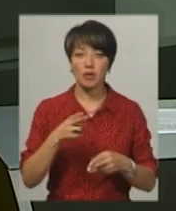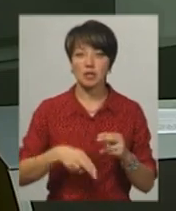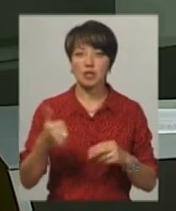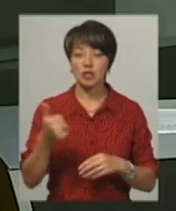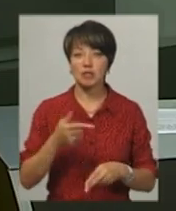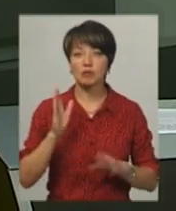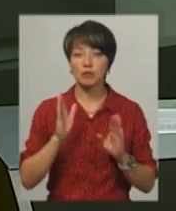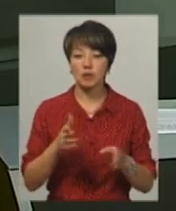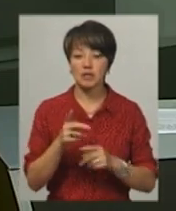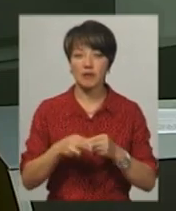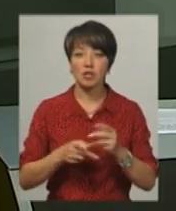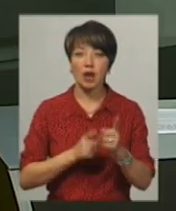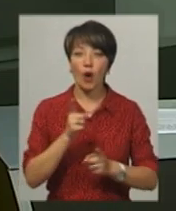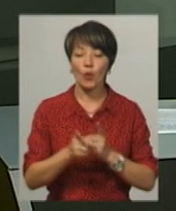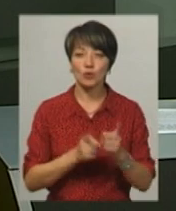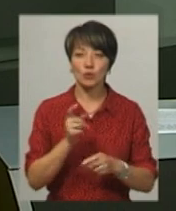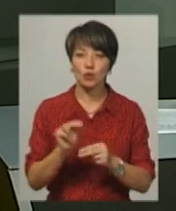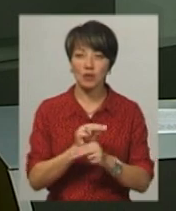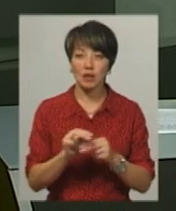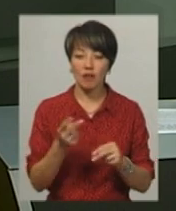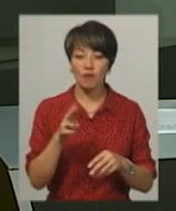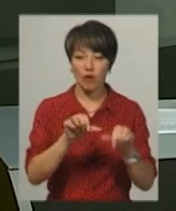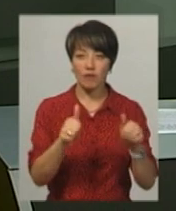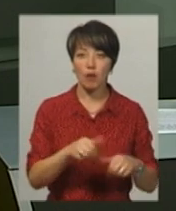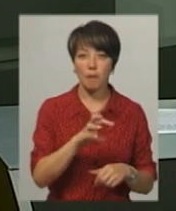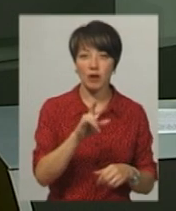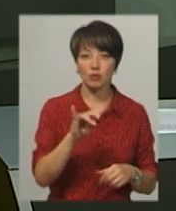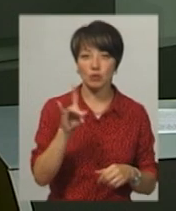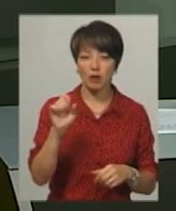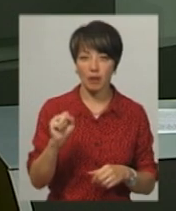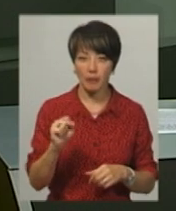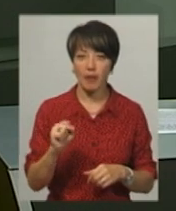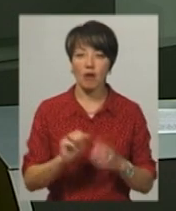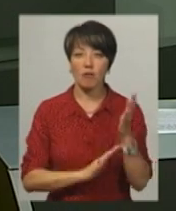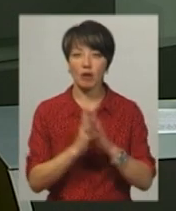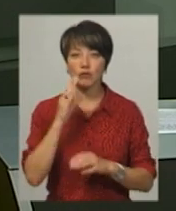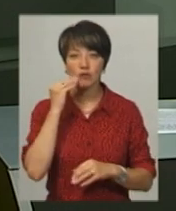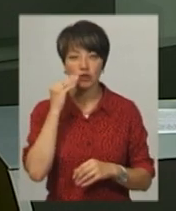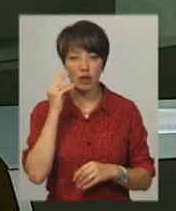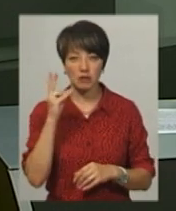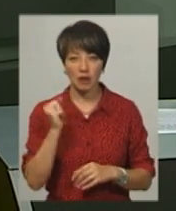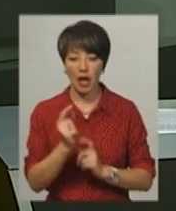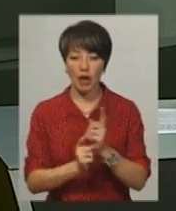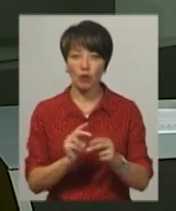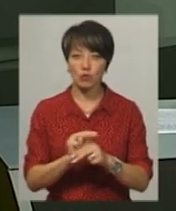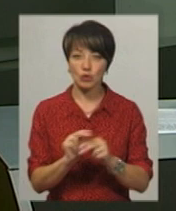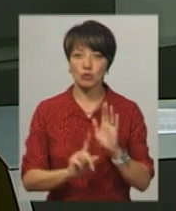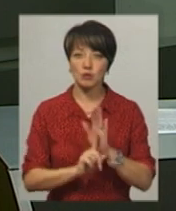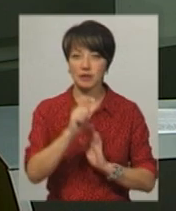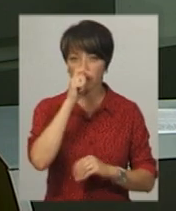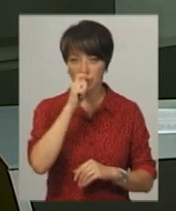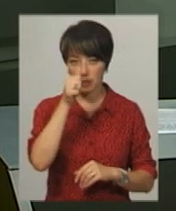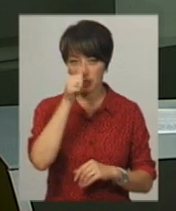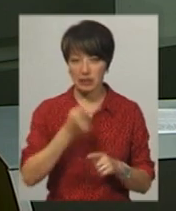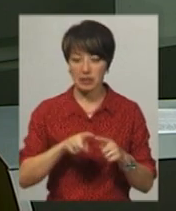тижня завершать реконструкцію двох фігур Миколи Мазура – риба, кита і бабки – у парку Шевченка, реконструкцію яких розпочали у квітні.